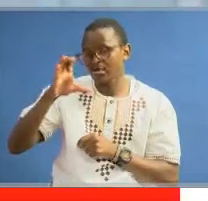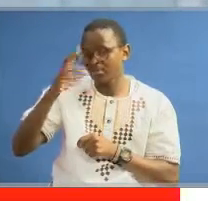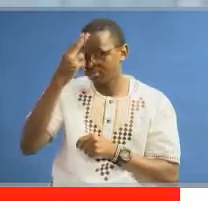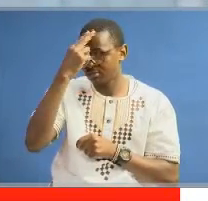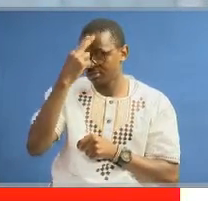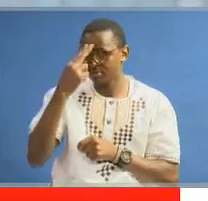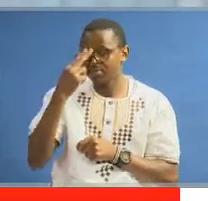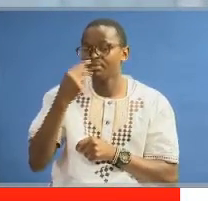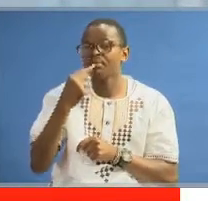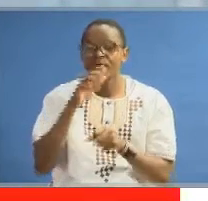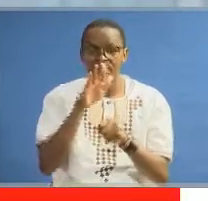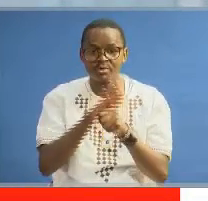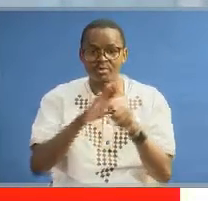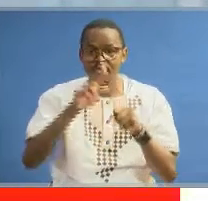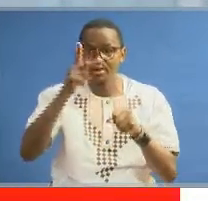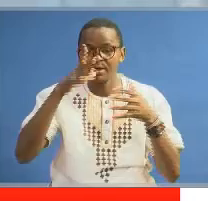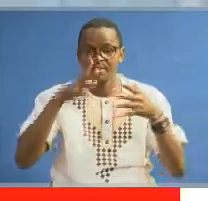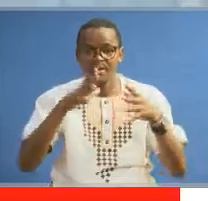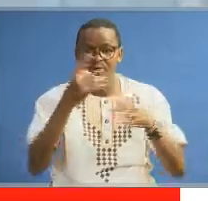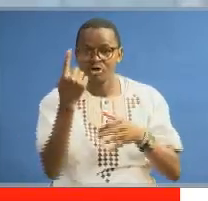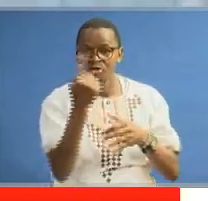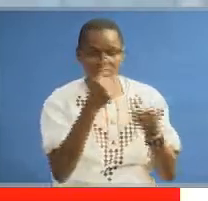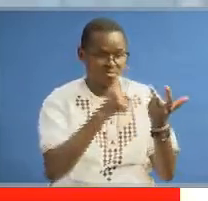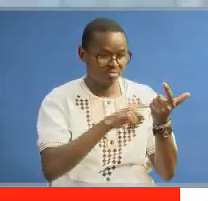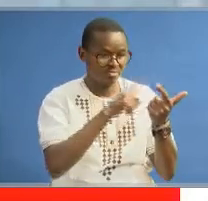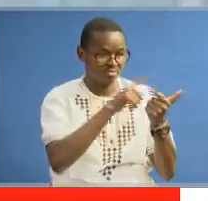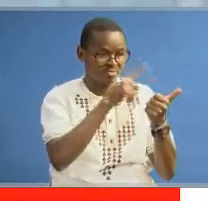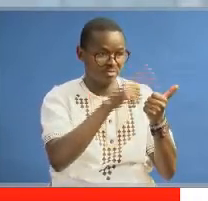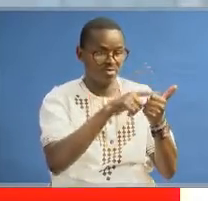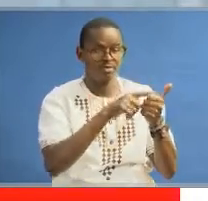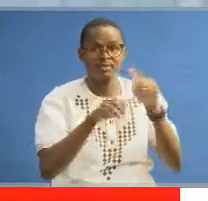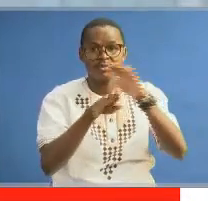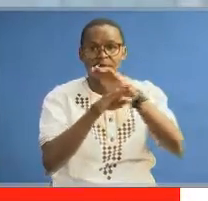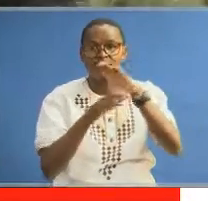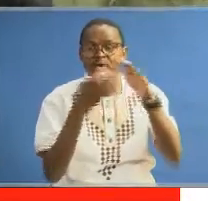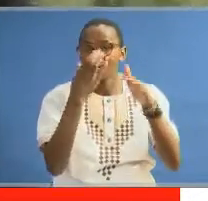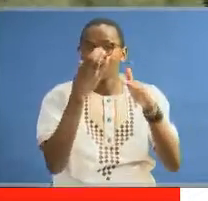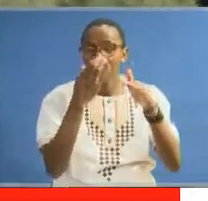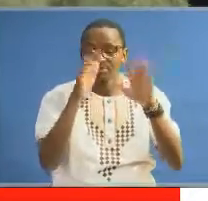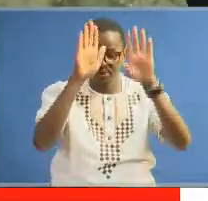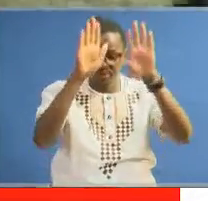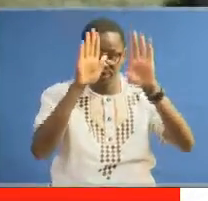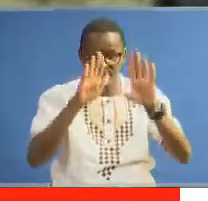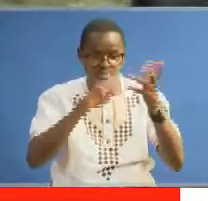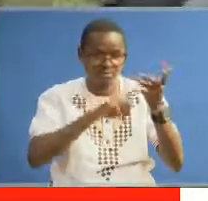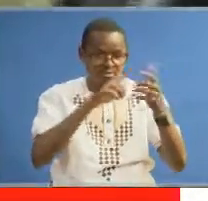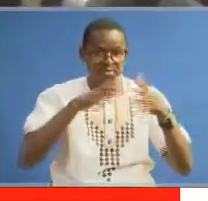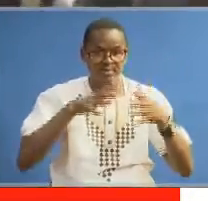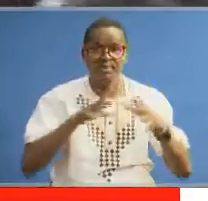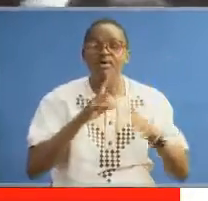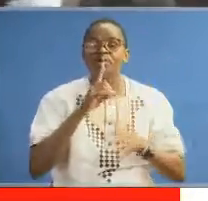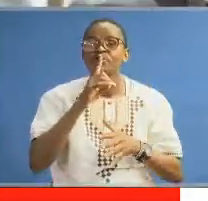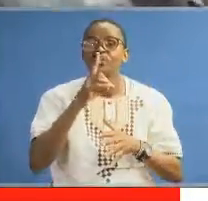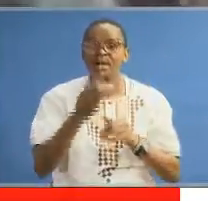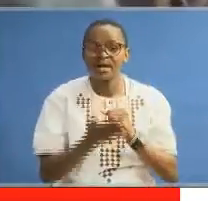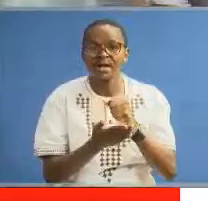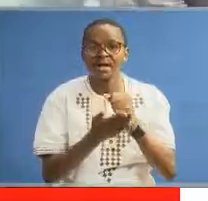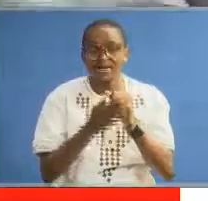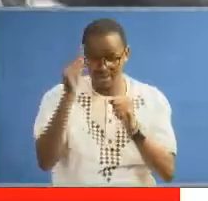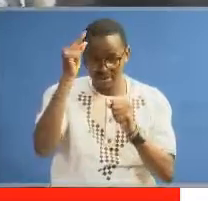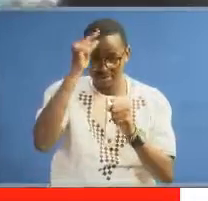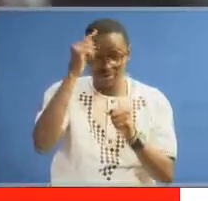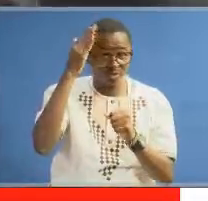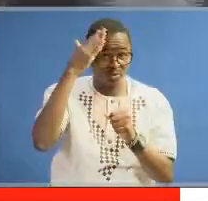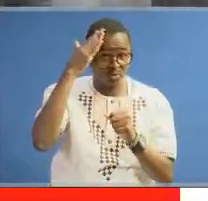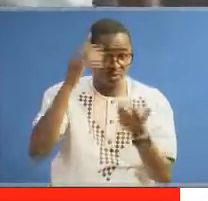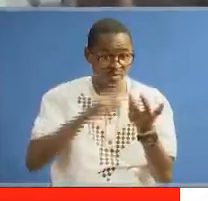Narok, amewahakikishia Wakenya kuwa kila mtu ahesabiwe. Naibu Rais pia alisisitiza umuhimu wa sensa na kusema kuwa itasaidia serikali